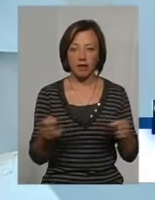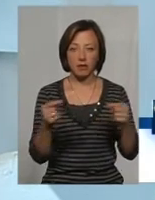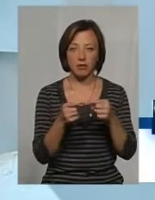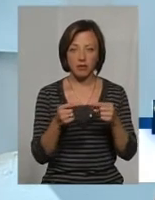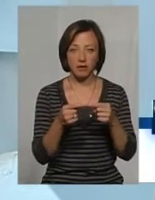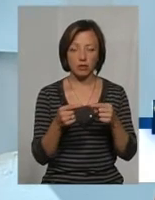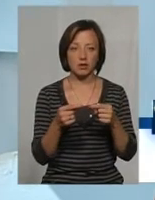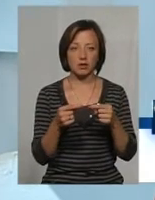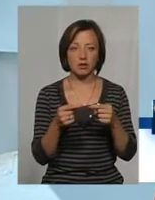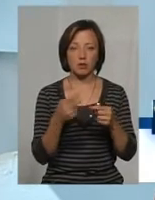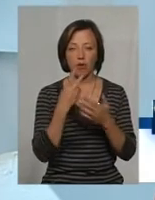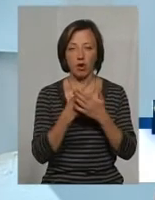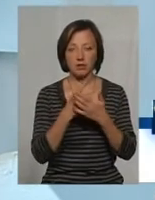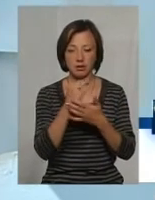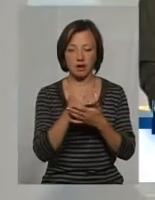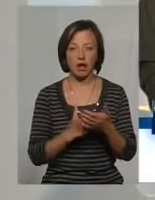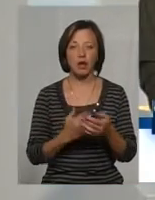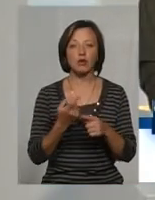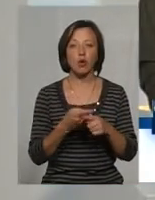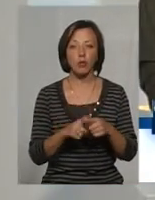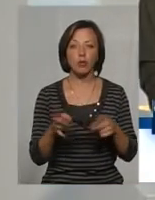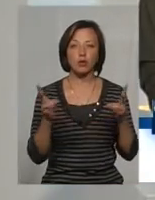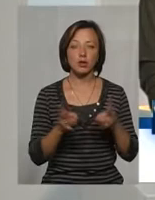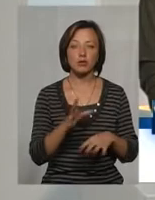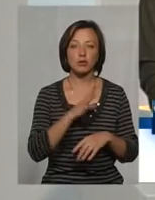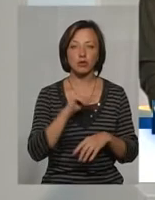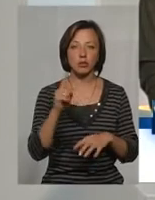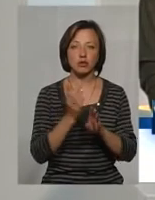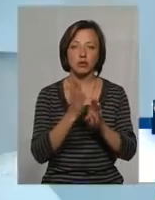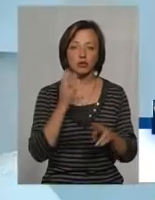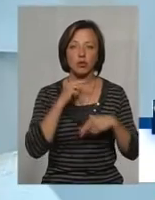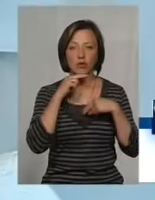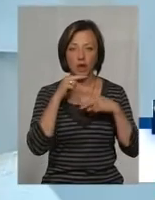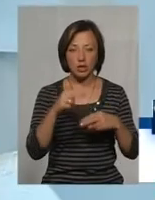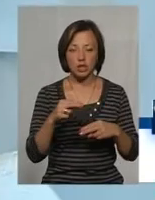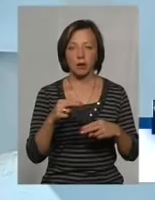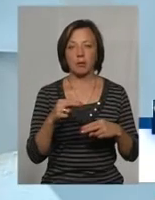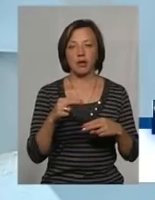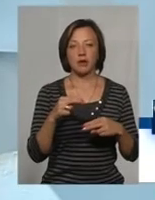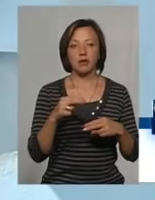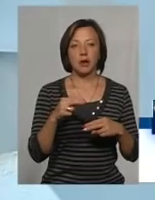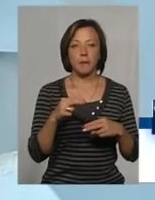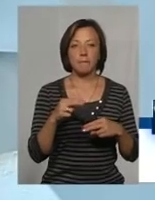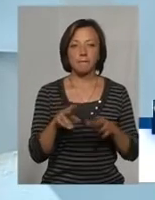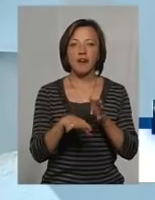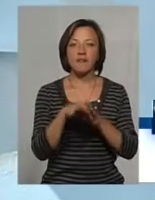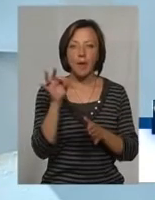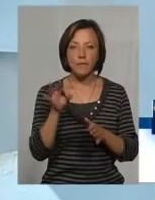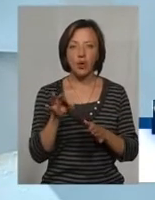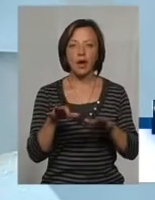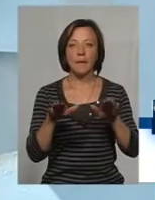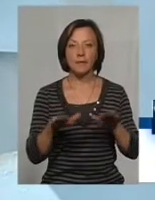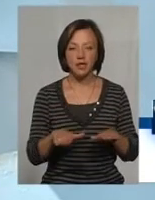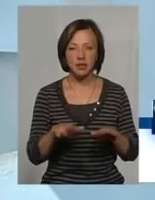по органолептичних показниках. Тому потрібно бути в першу чергу дуже уважними в виборі місця і